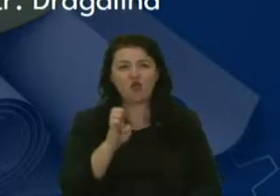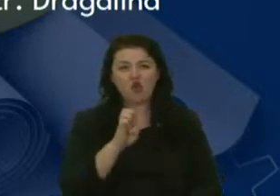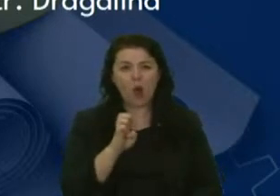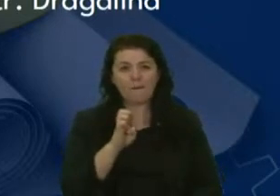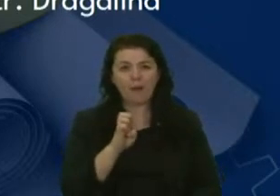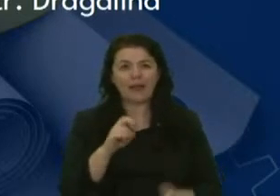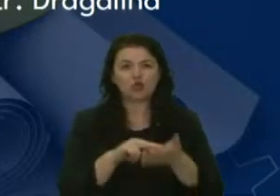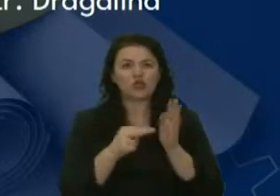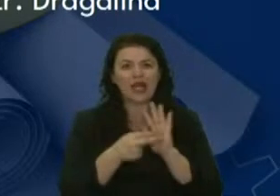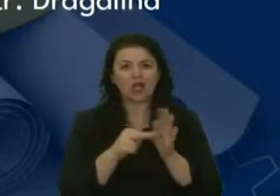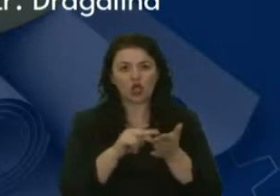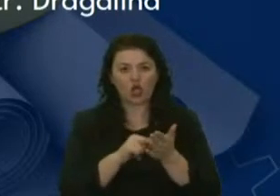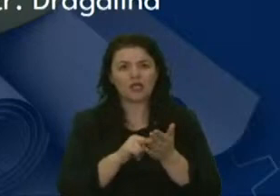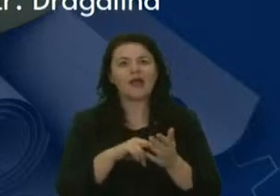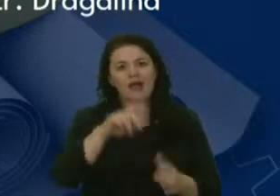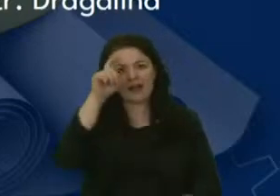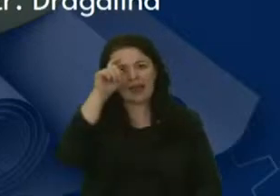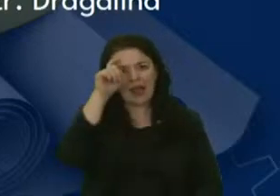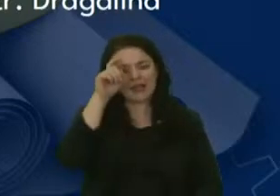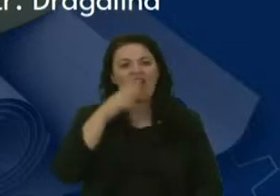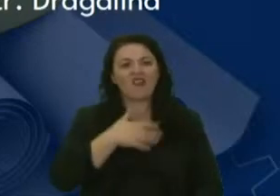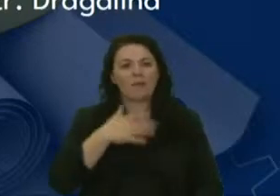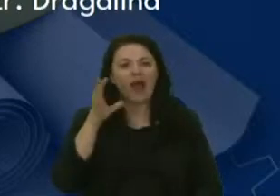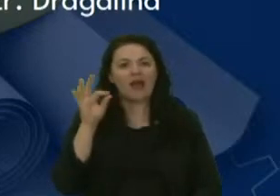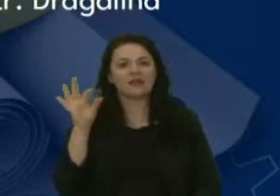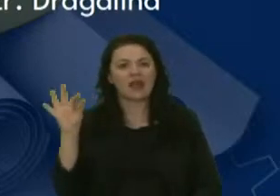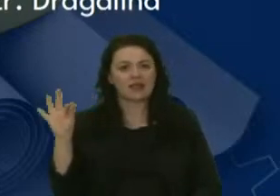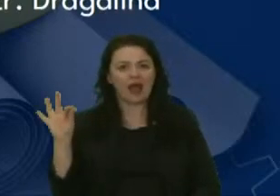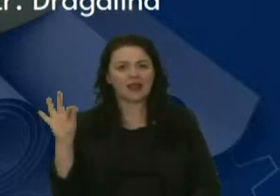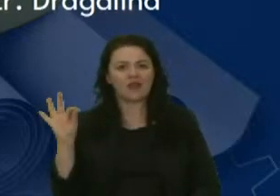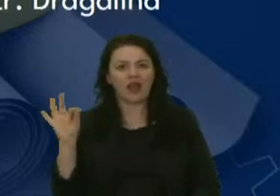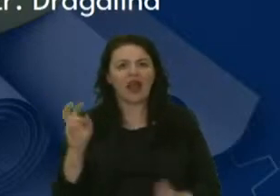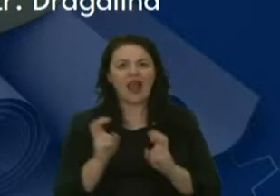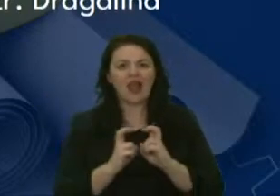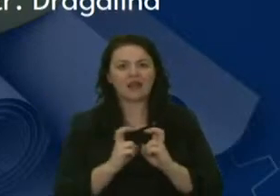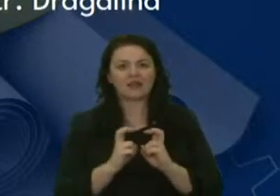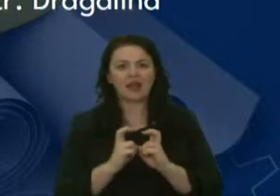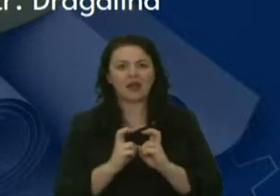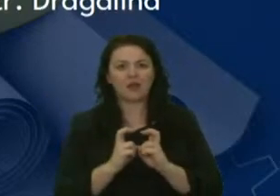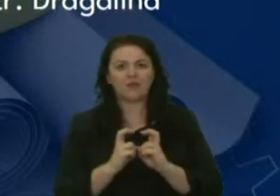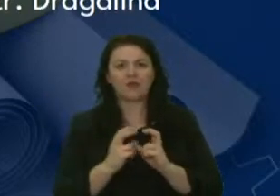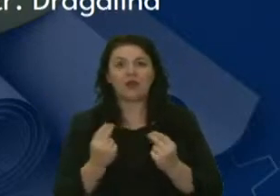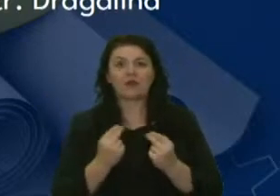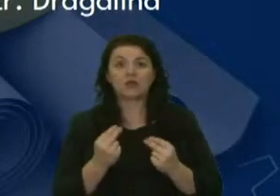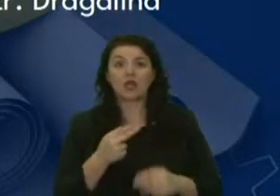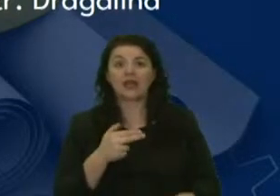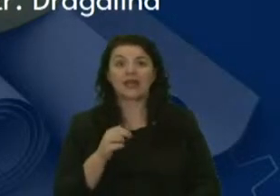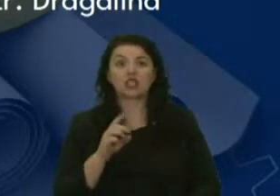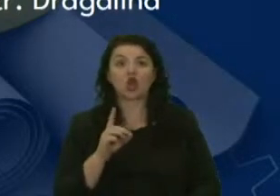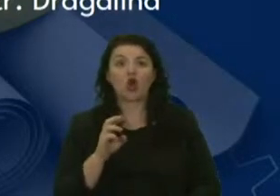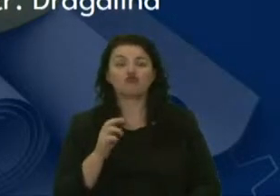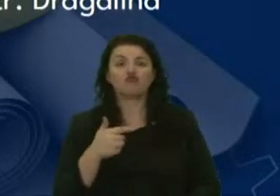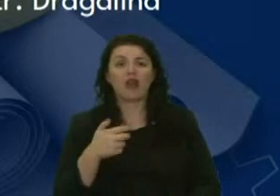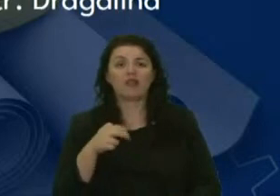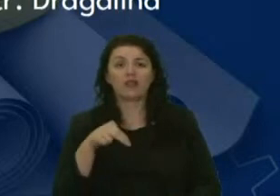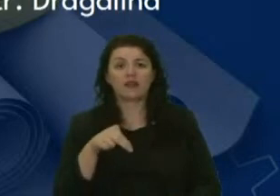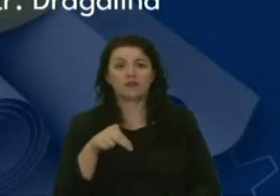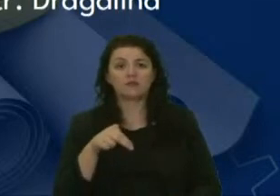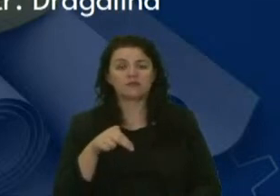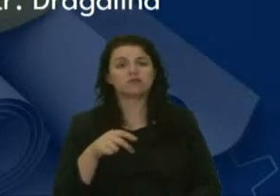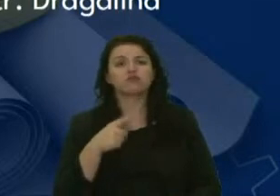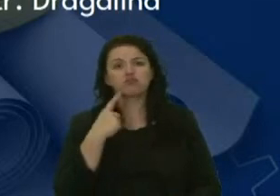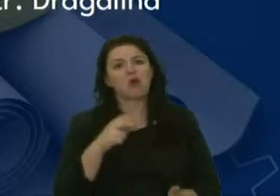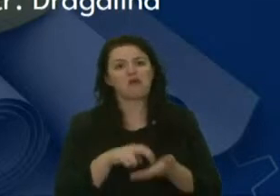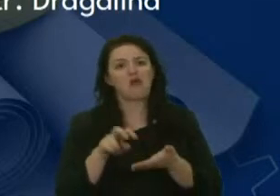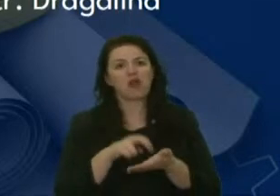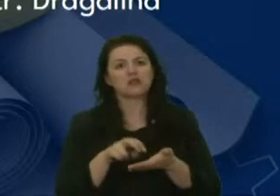tehnologie și cred că trebuie să avem alternativă la transportul alternativ electric și și de aceea hidrogenul va deveni o sursă tot mai des invocată și